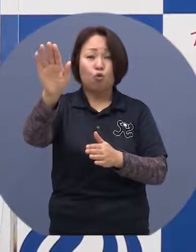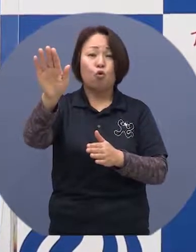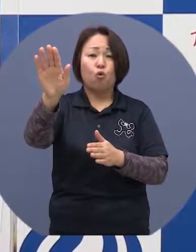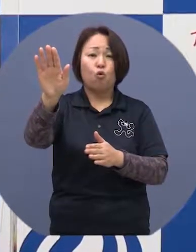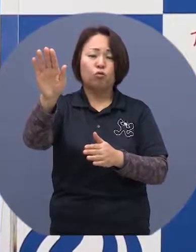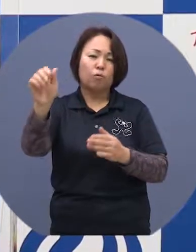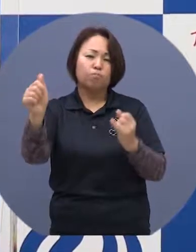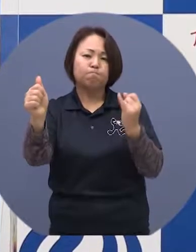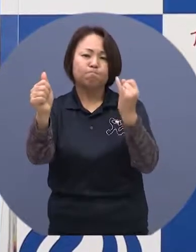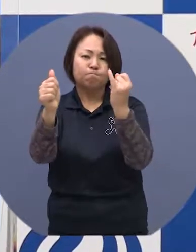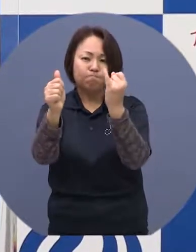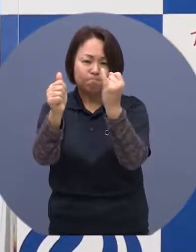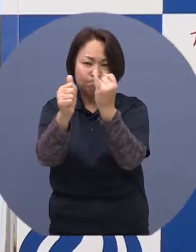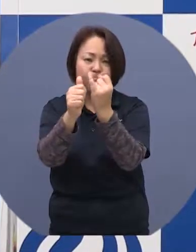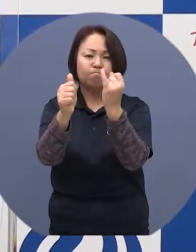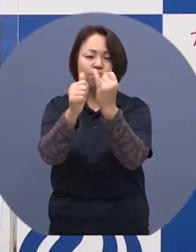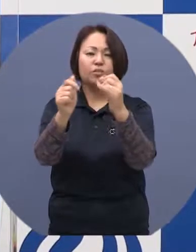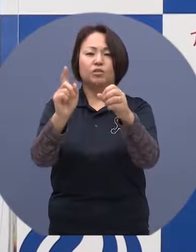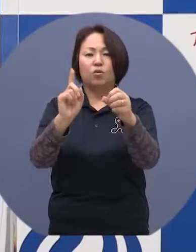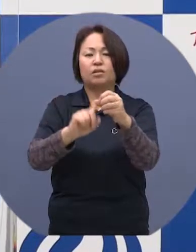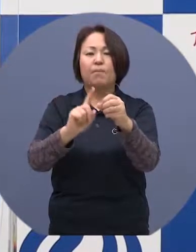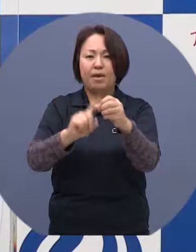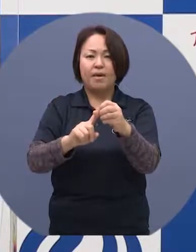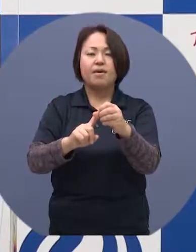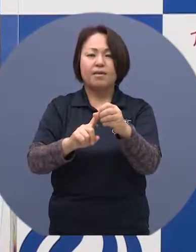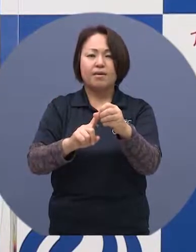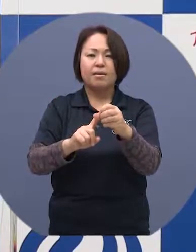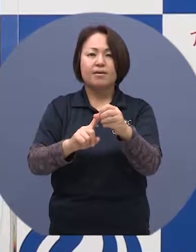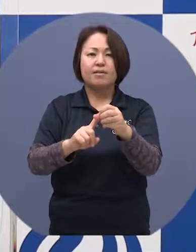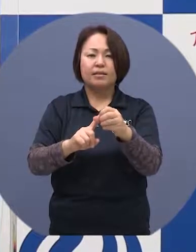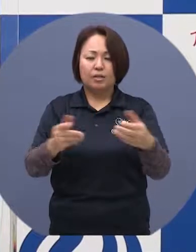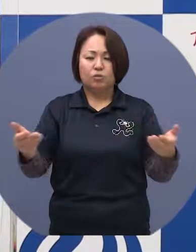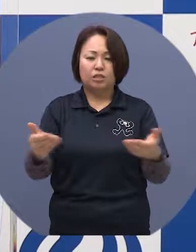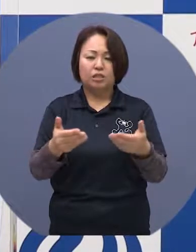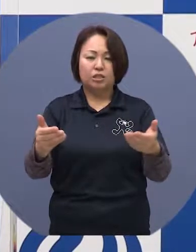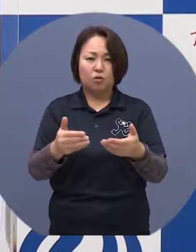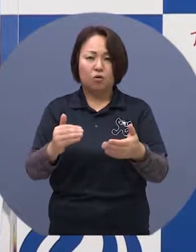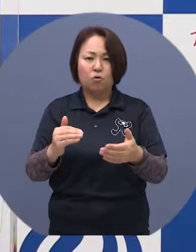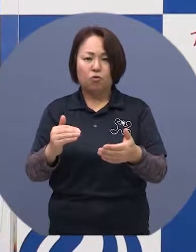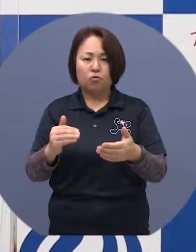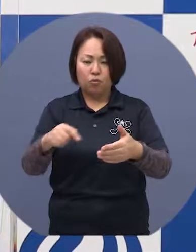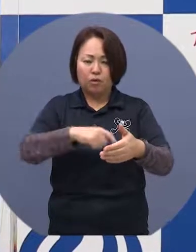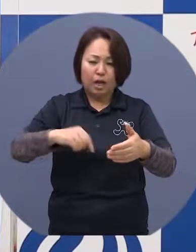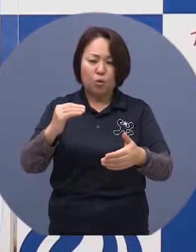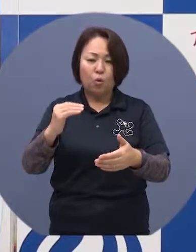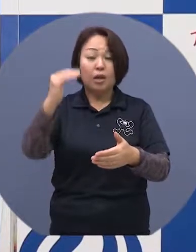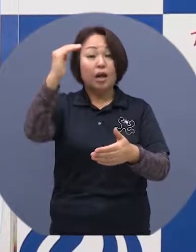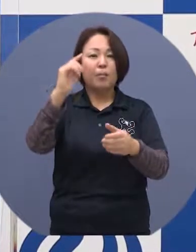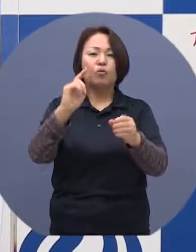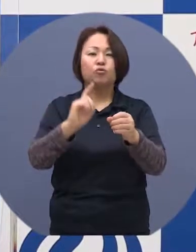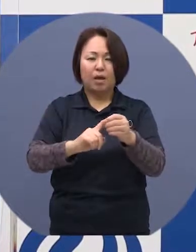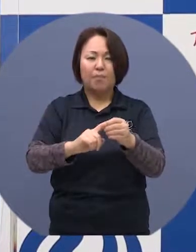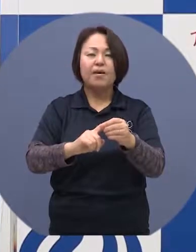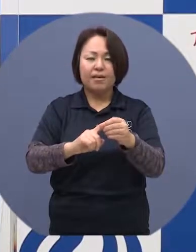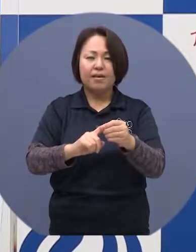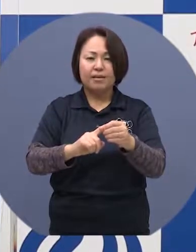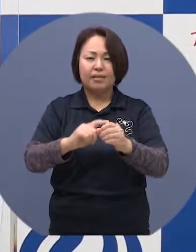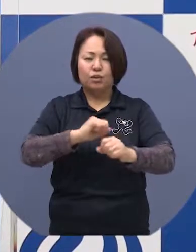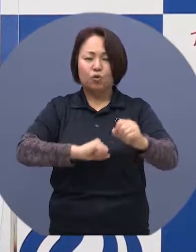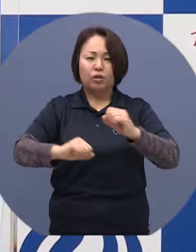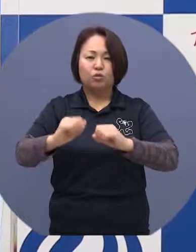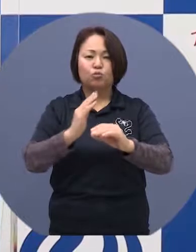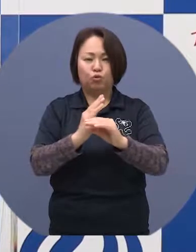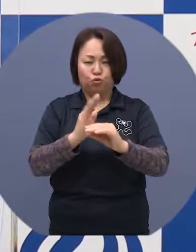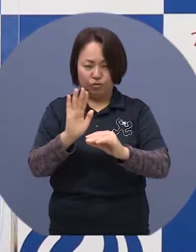成功につながるようなですねこういった事業の実効性を高めるべく取り組んでいるものでありますついては